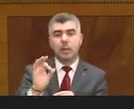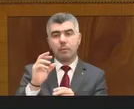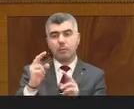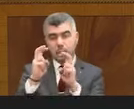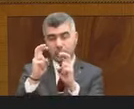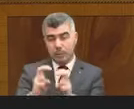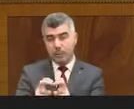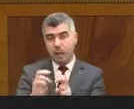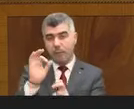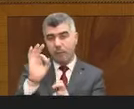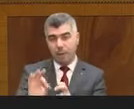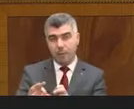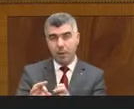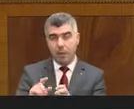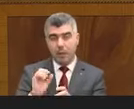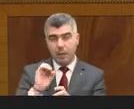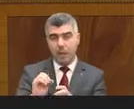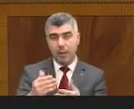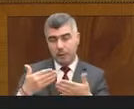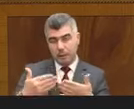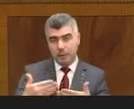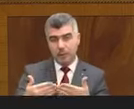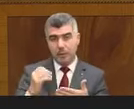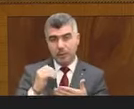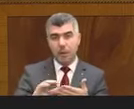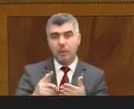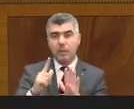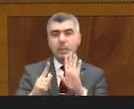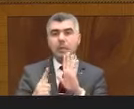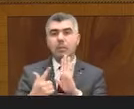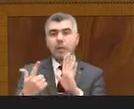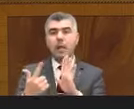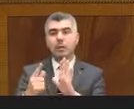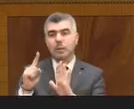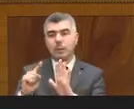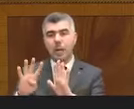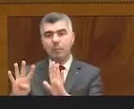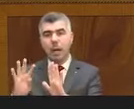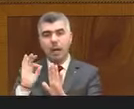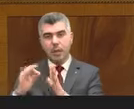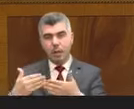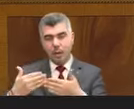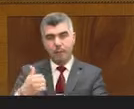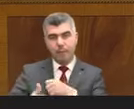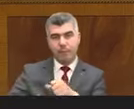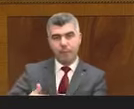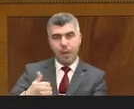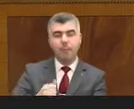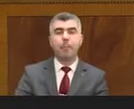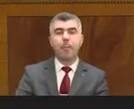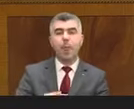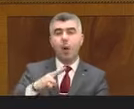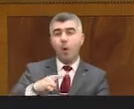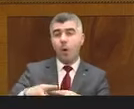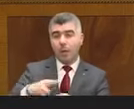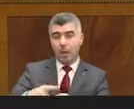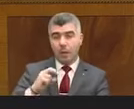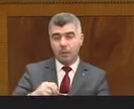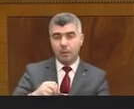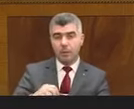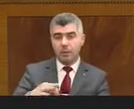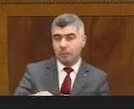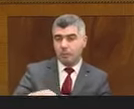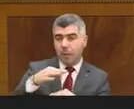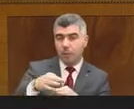وبدا الحصاد ديال القصب السكر هاد 17 ابريل الماضي. الخضروات بالنسبه للخضروات الخريفيه، المساحه